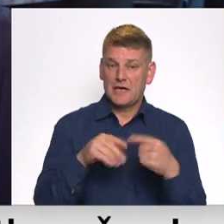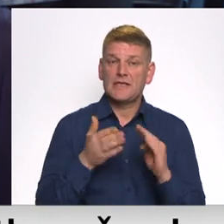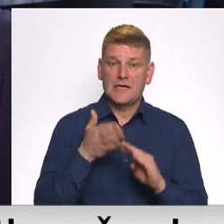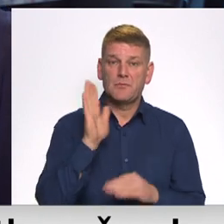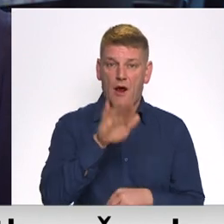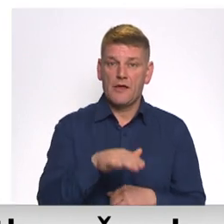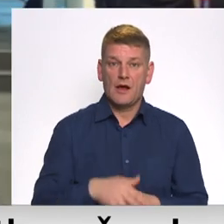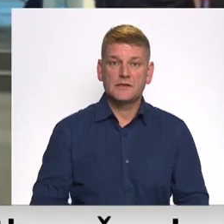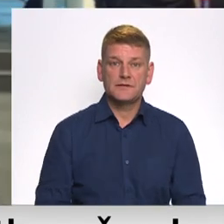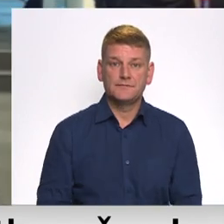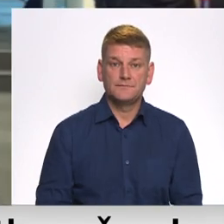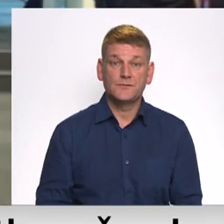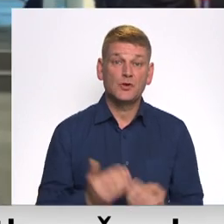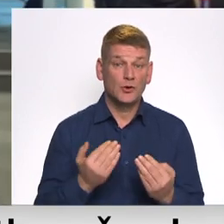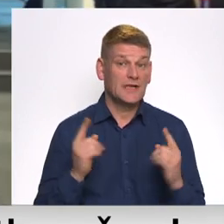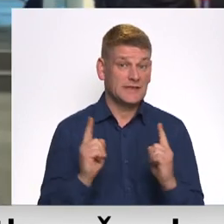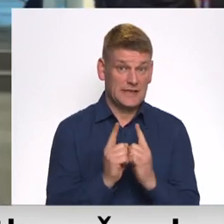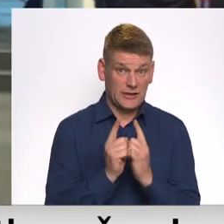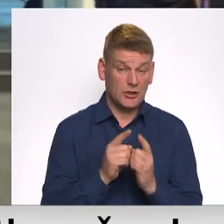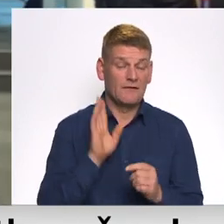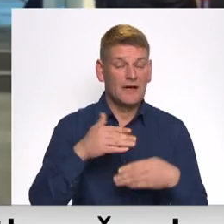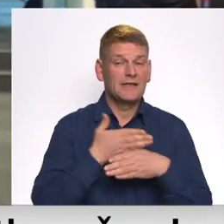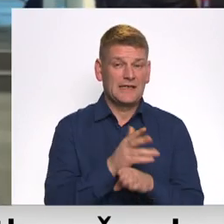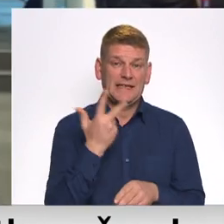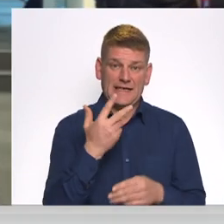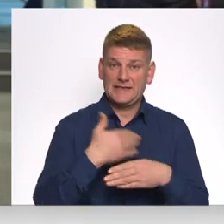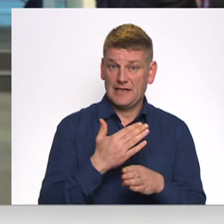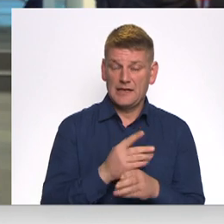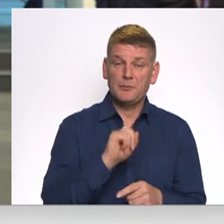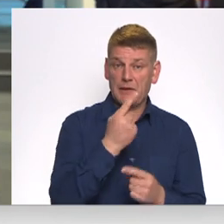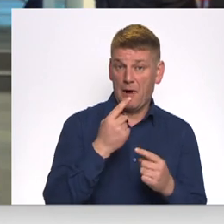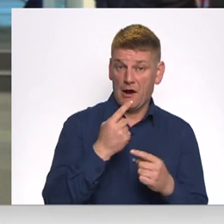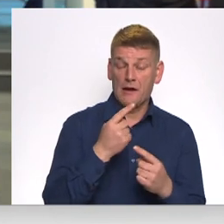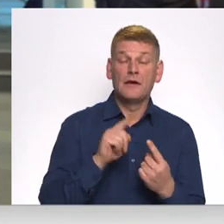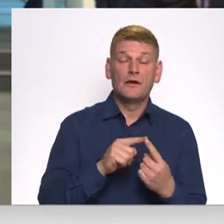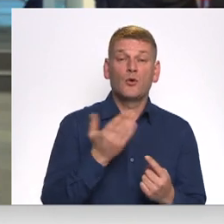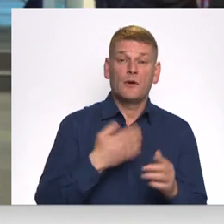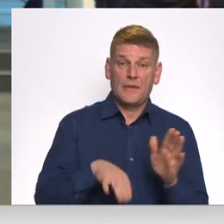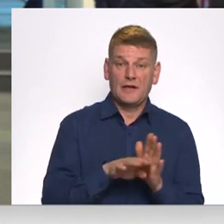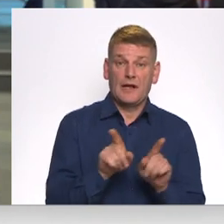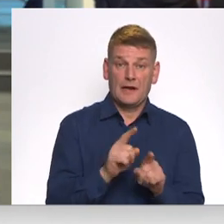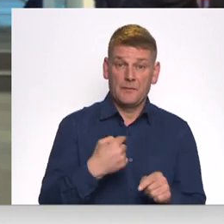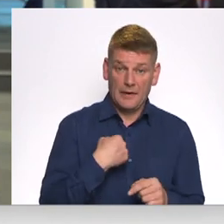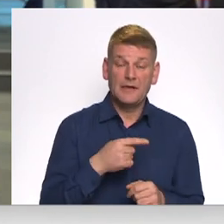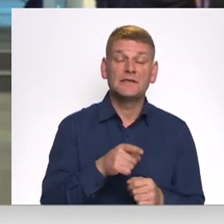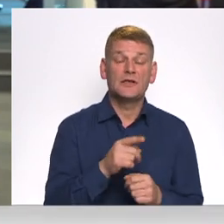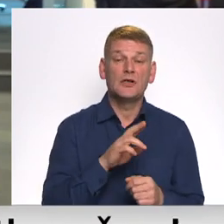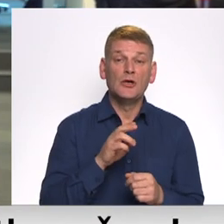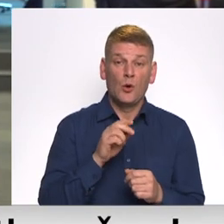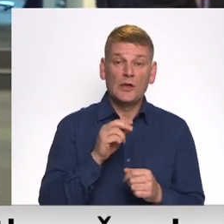mājās. Šodienas tikšanās tā varētu iedalīt trijās daļās. Tā pirmā daļa, kurā piedalījās arī mērs Vitalijs Kličko no